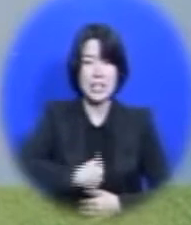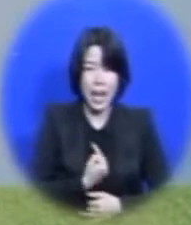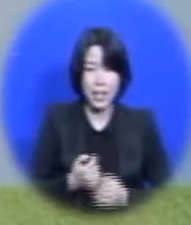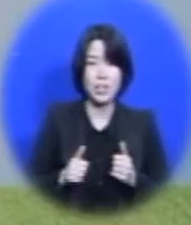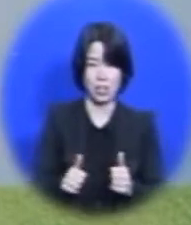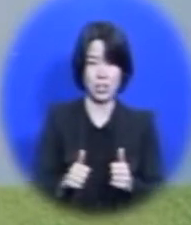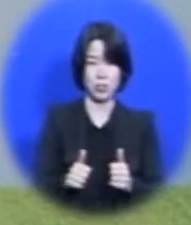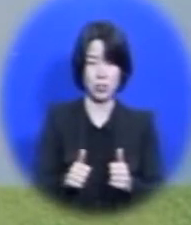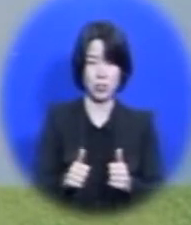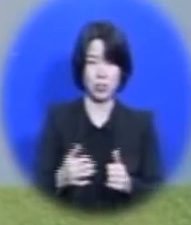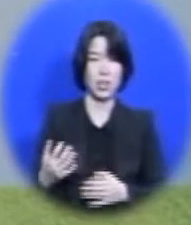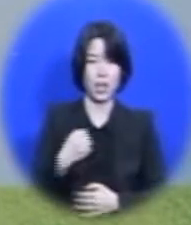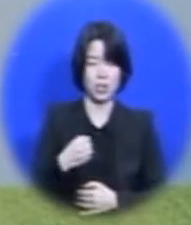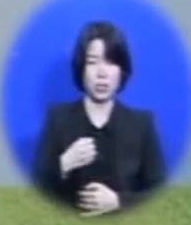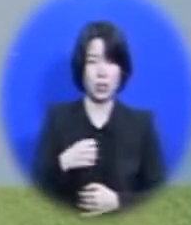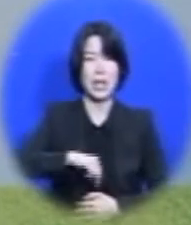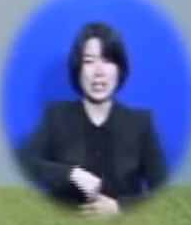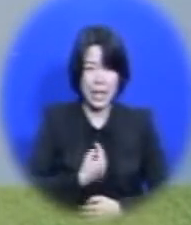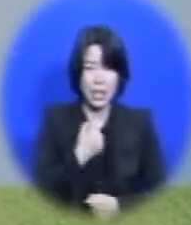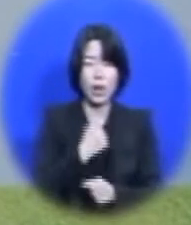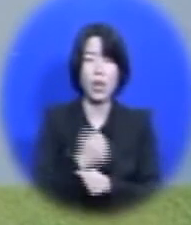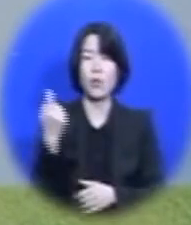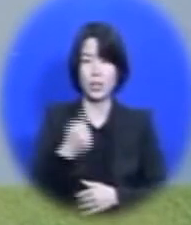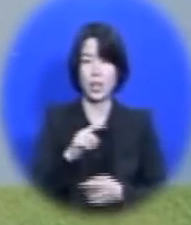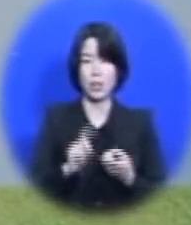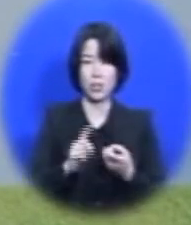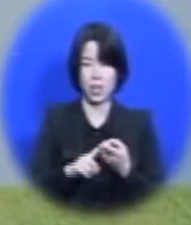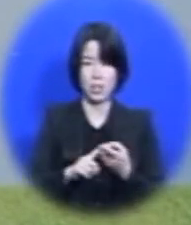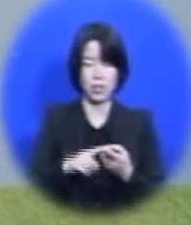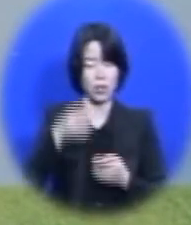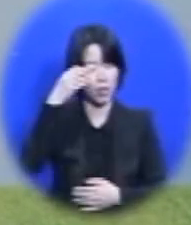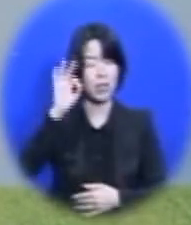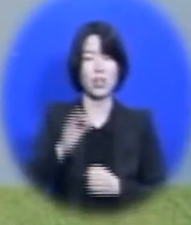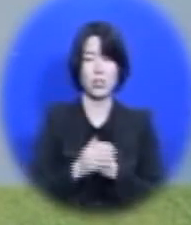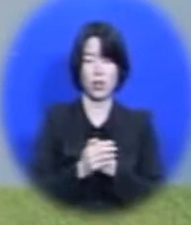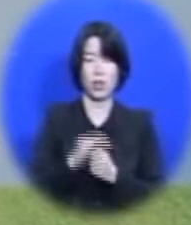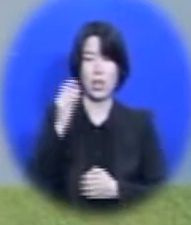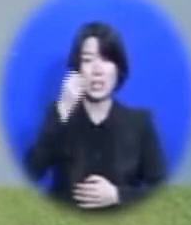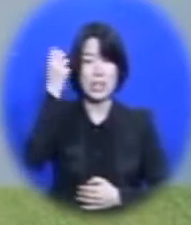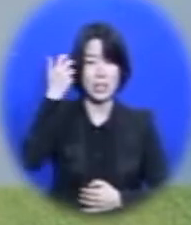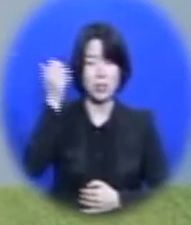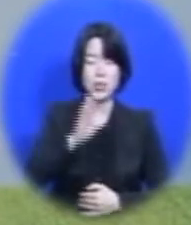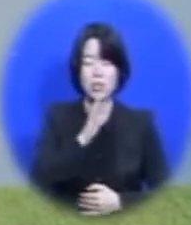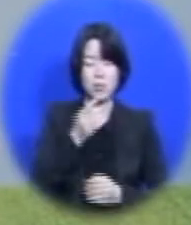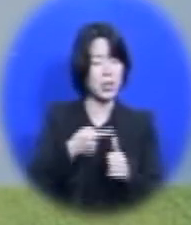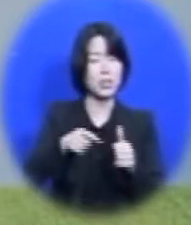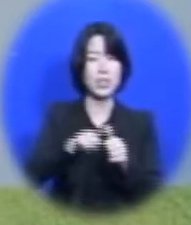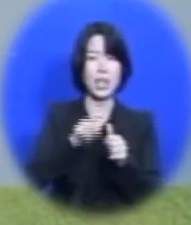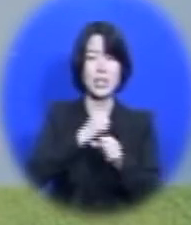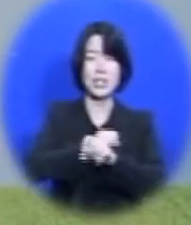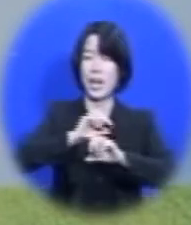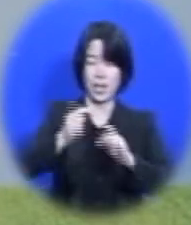열심으로 그렇게 자기가 해왔다는 것을 깨달은 거죠. 성령님을 진짜 의지하지 않았구나.